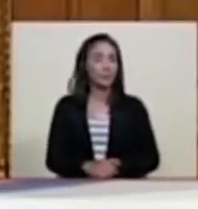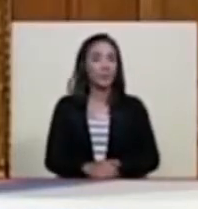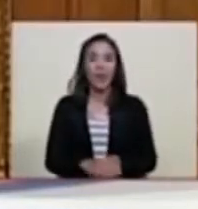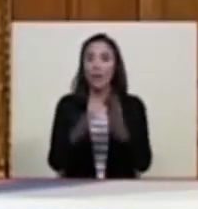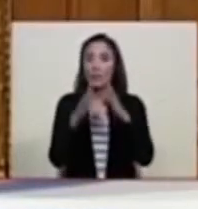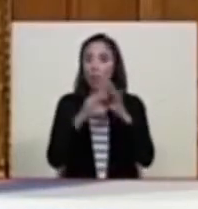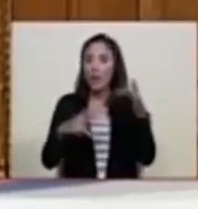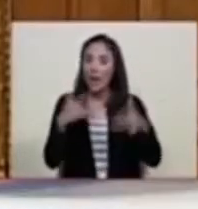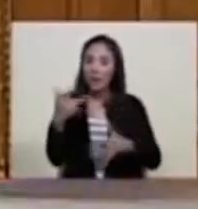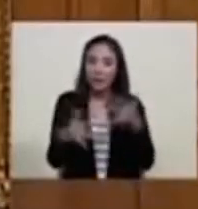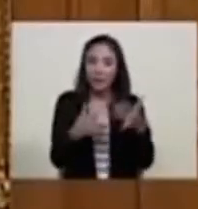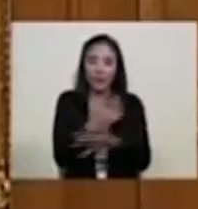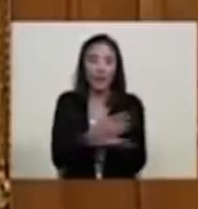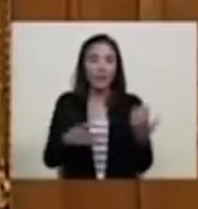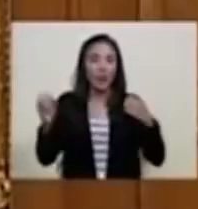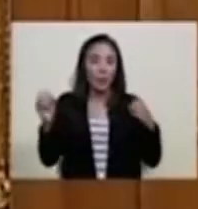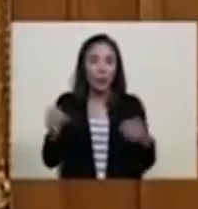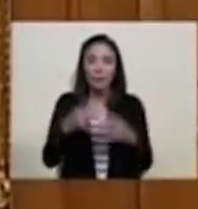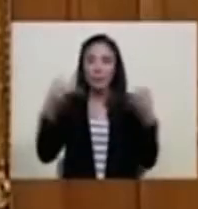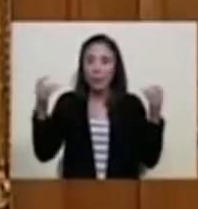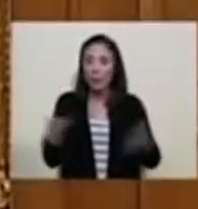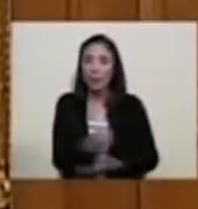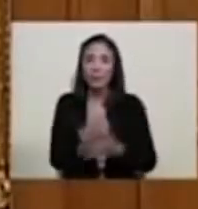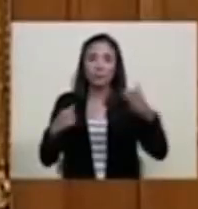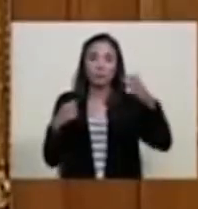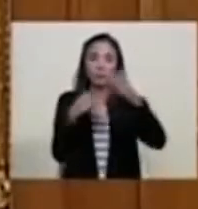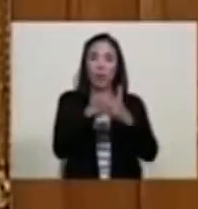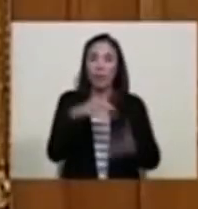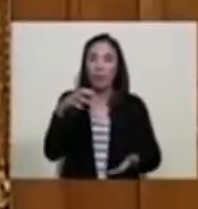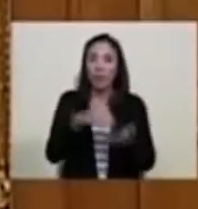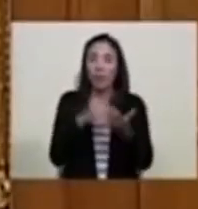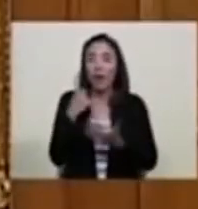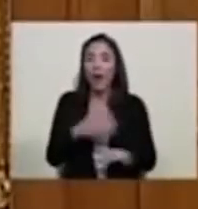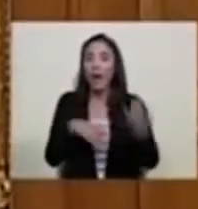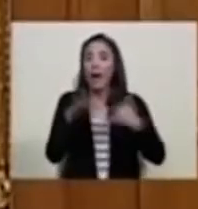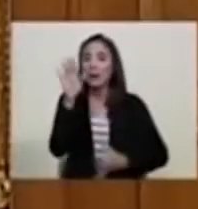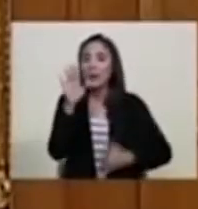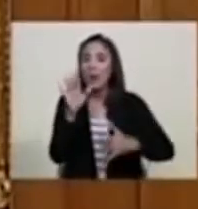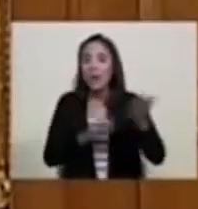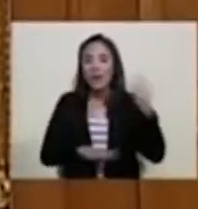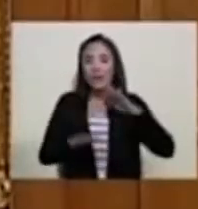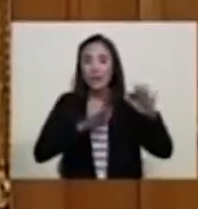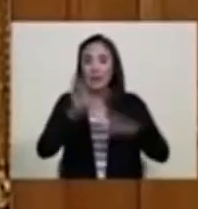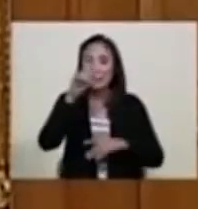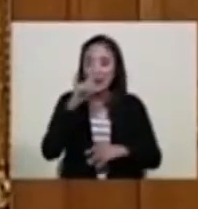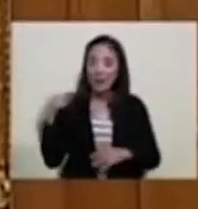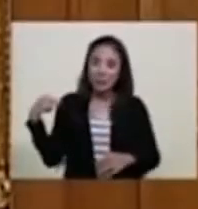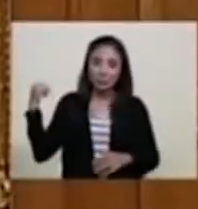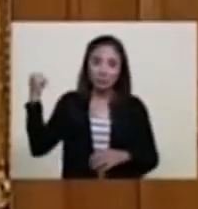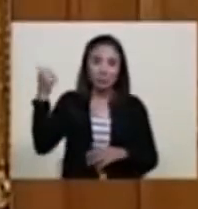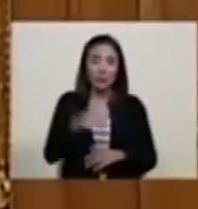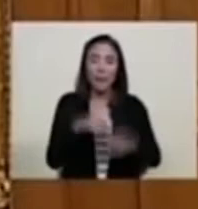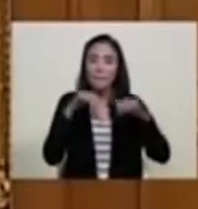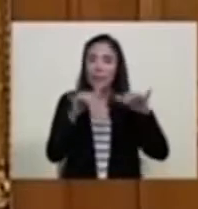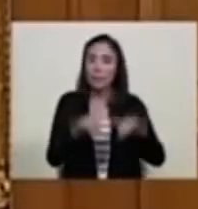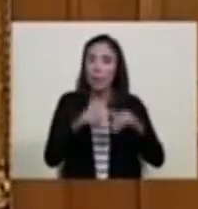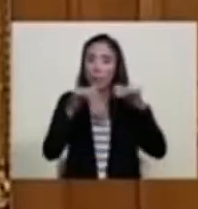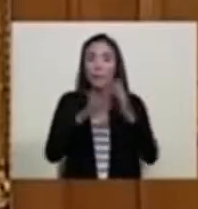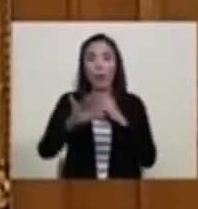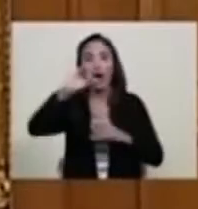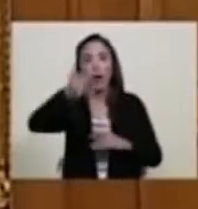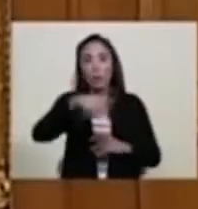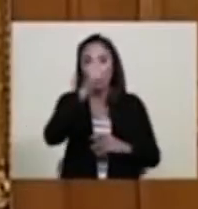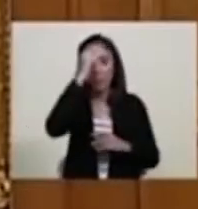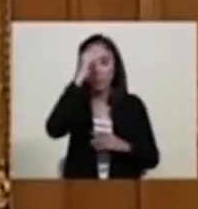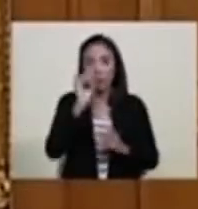de savoir si le gouvernement Trump irait jusqu'à essayer de perturber davantage l'approvisionnement en pétrole du Venezuela, celui-ci étant déjà en